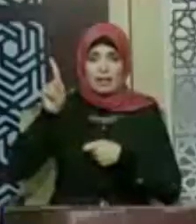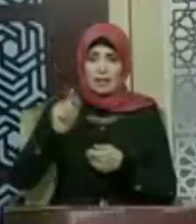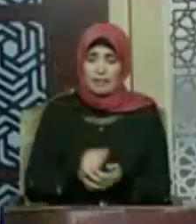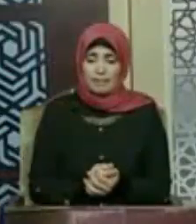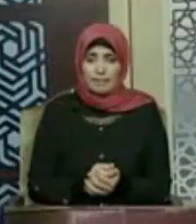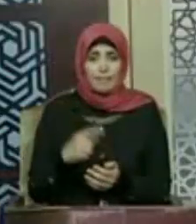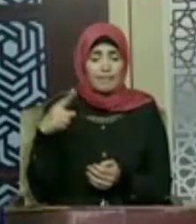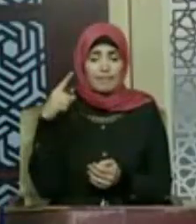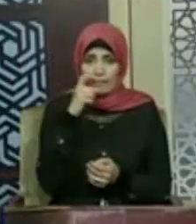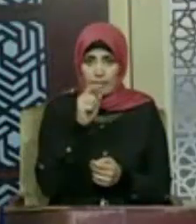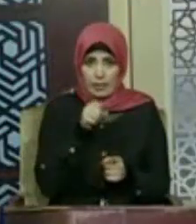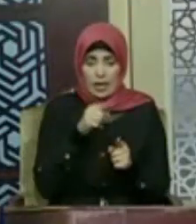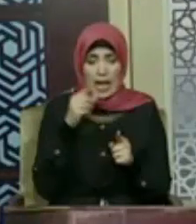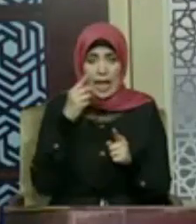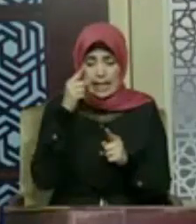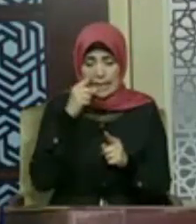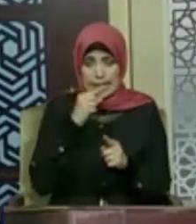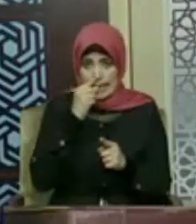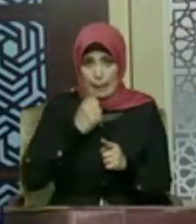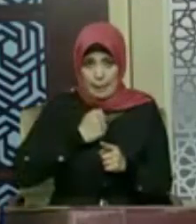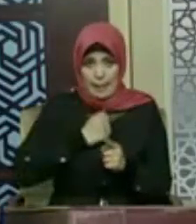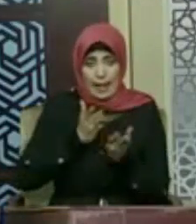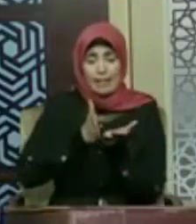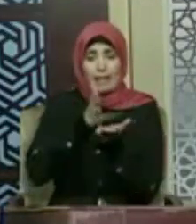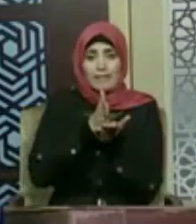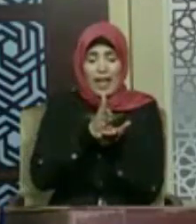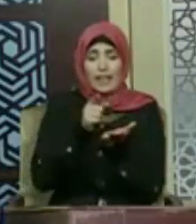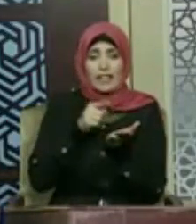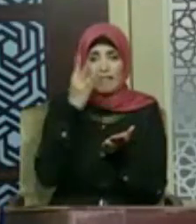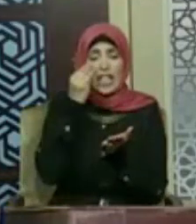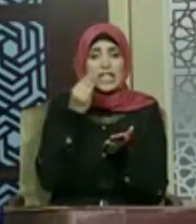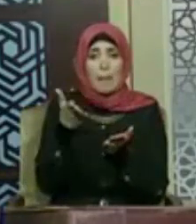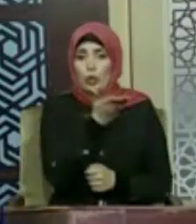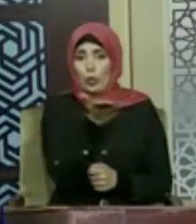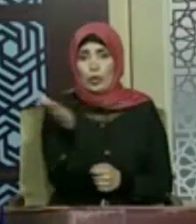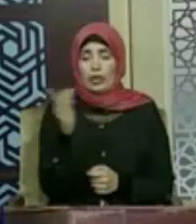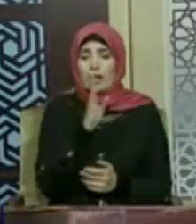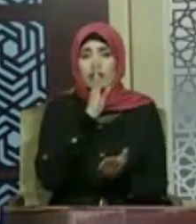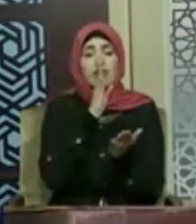الحنيف. نحن هنا نقول لك: